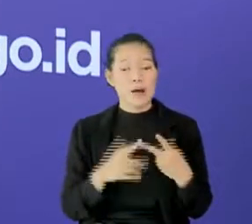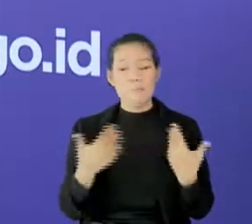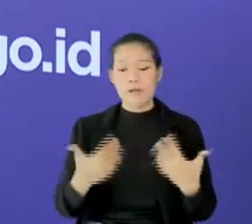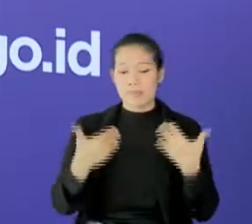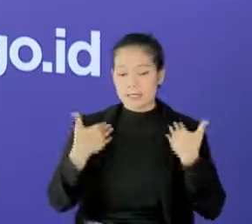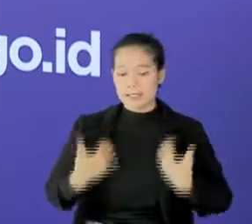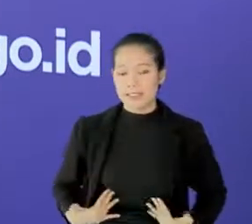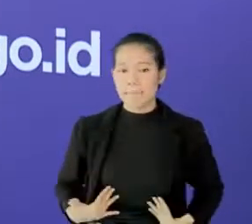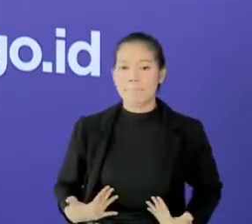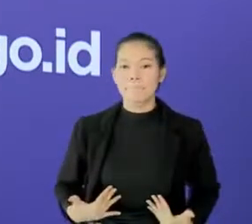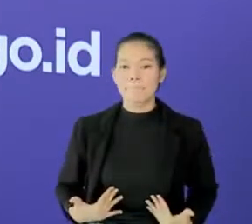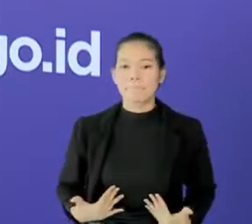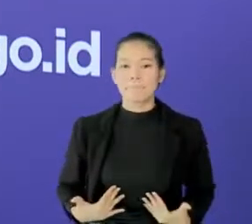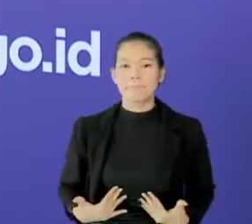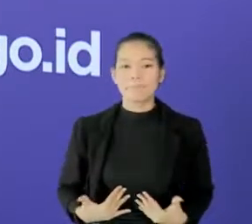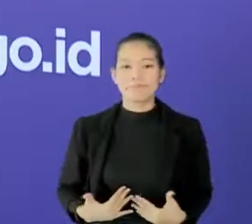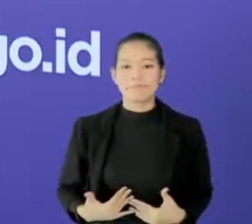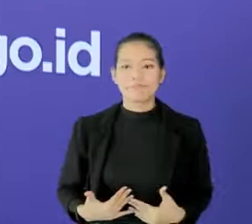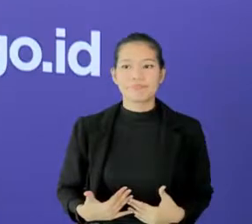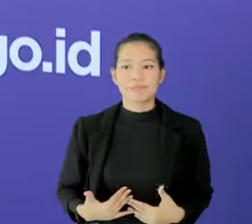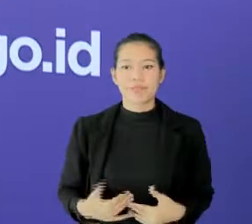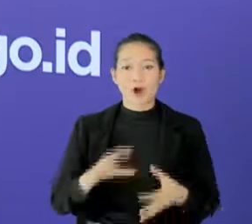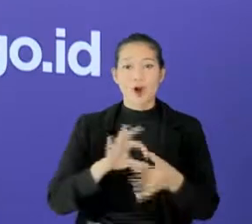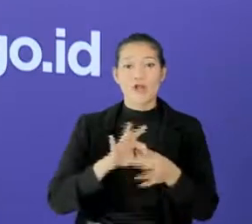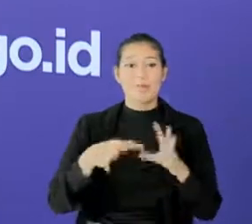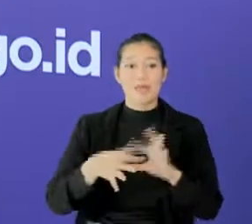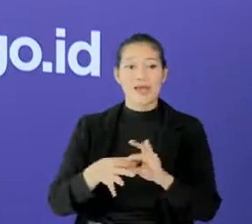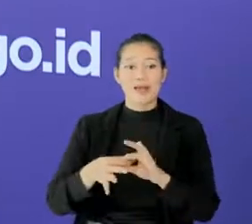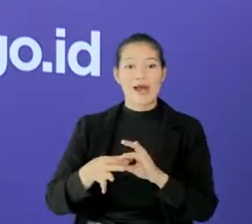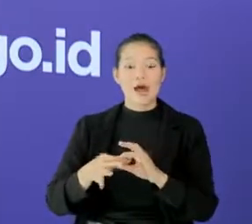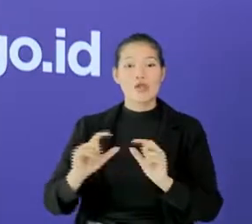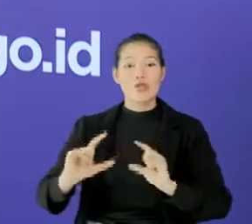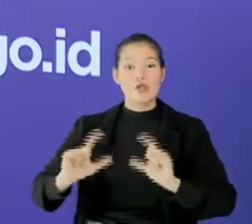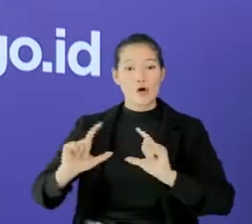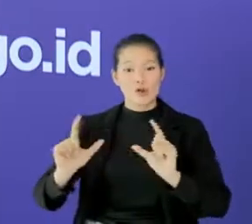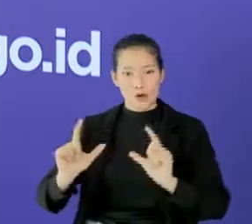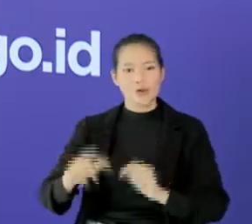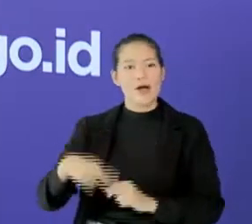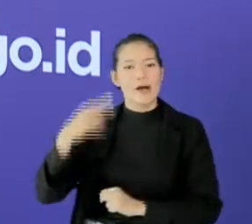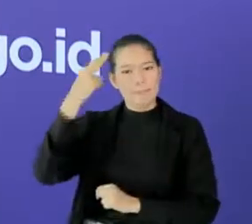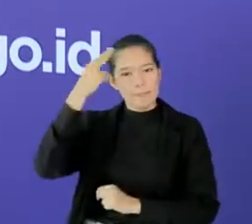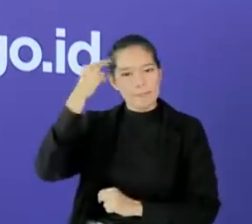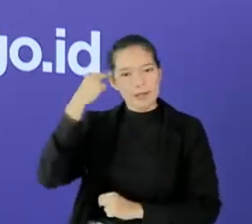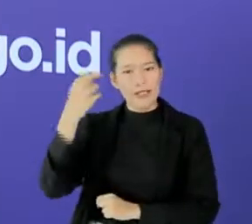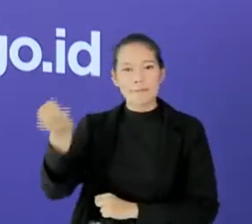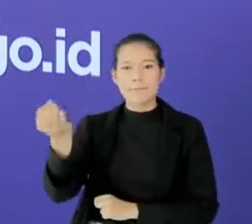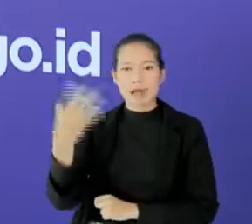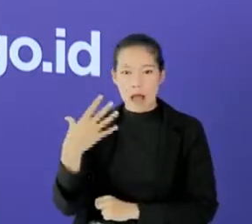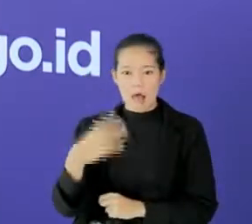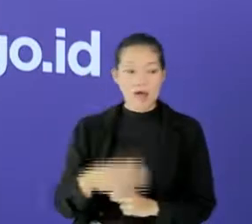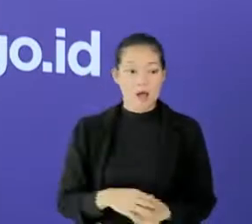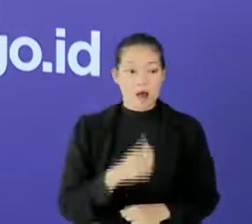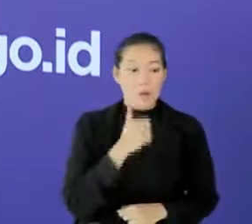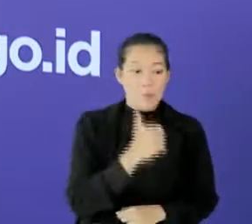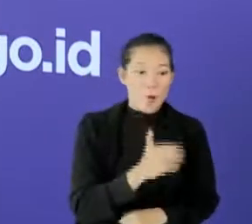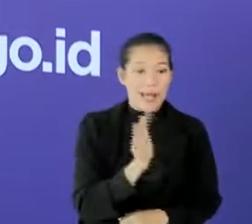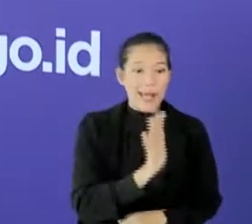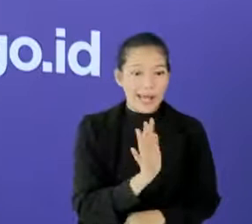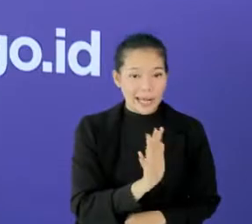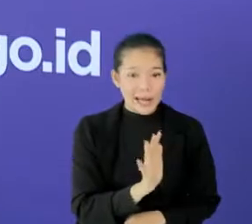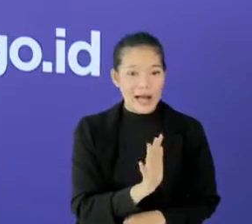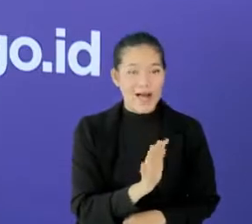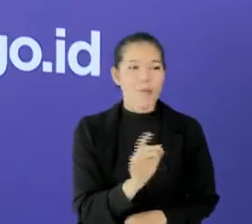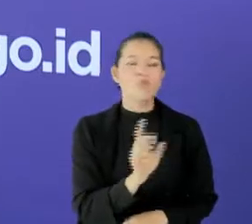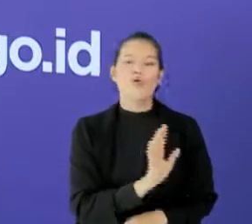menyikapi juga bahwa Olimpiade di Tokyo itu pemerintahnya bilang bukan boleh dan tidak yang